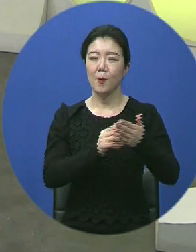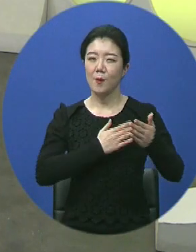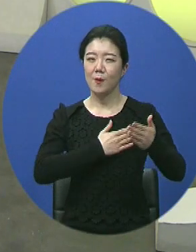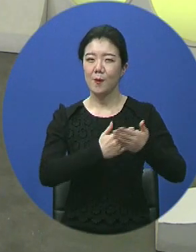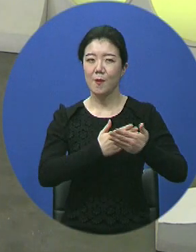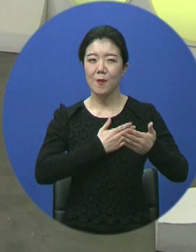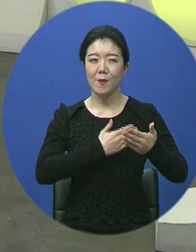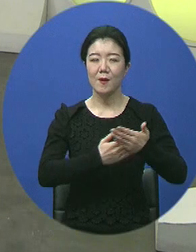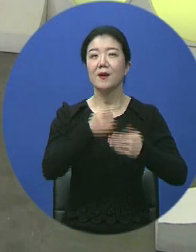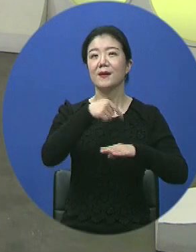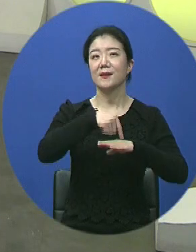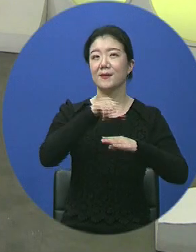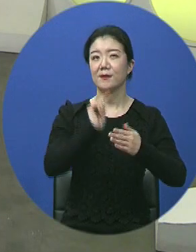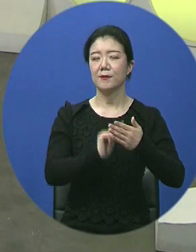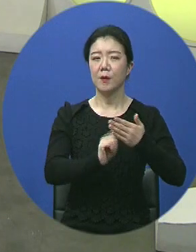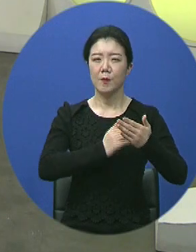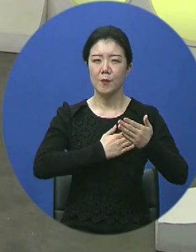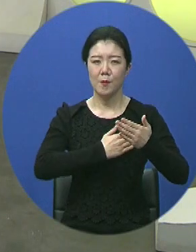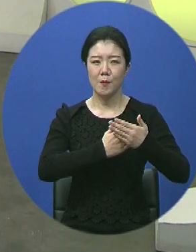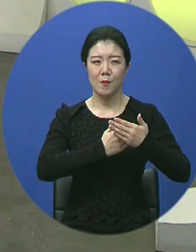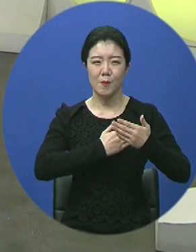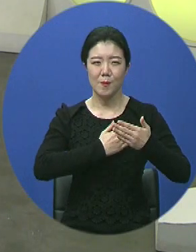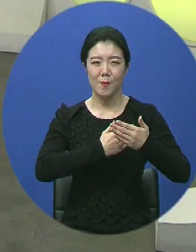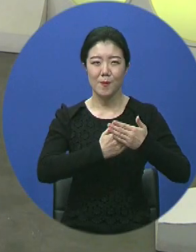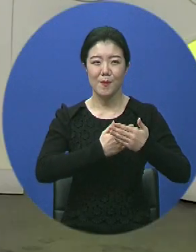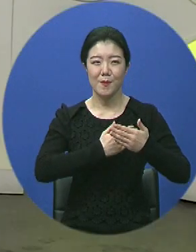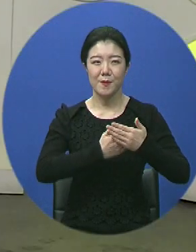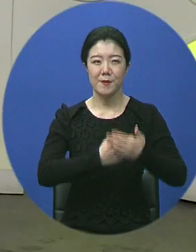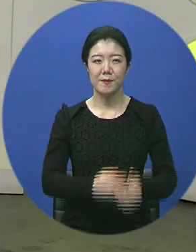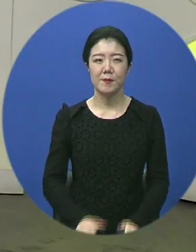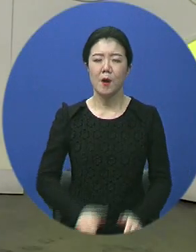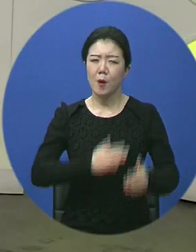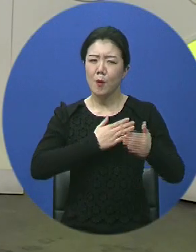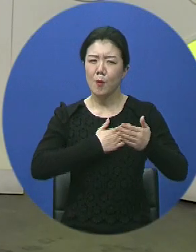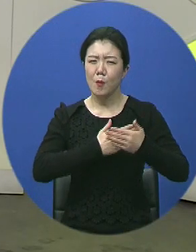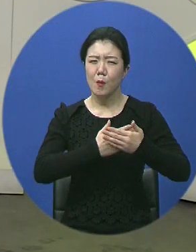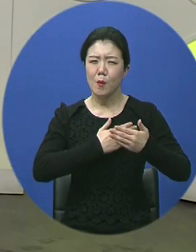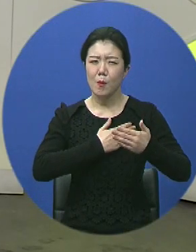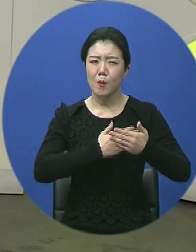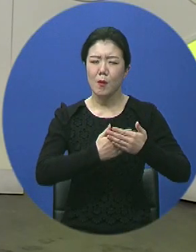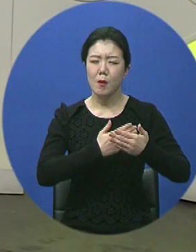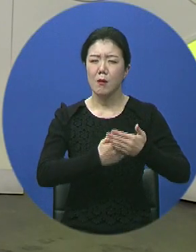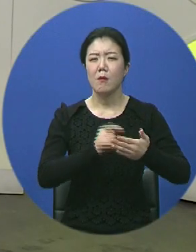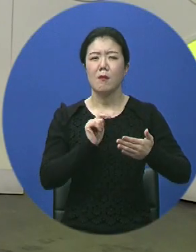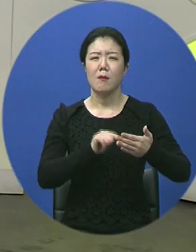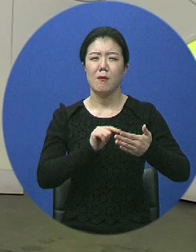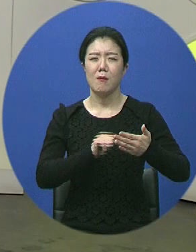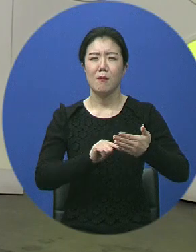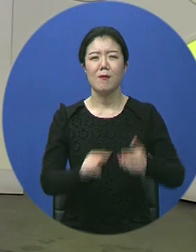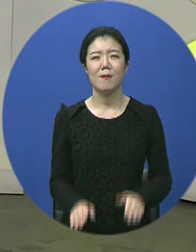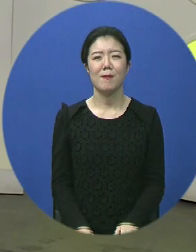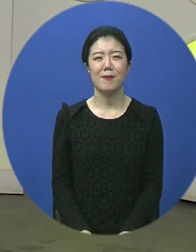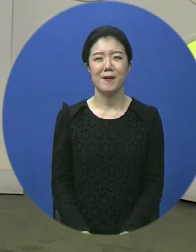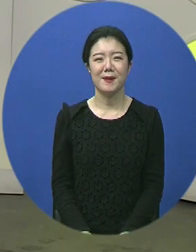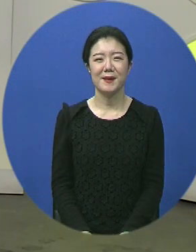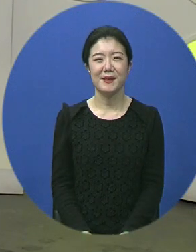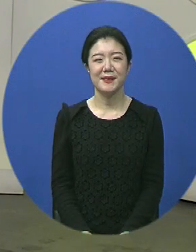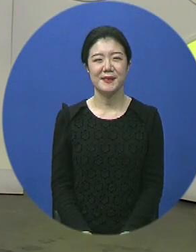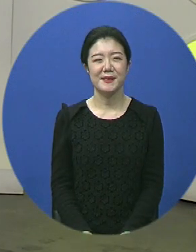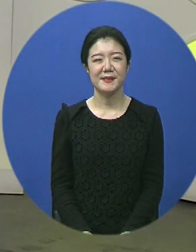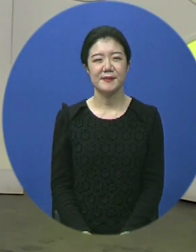가슴이 콩콩콩, 가슴이 콩콩콩, 콩콩 내려앉는 걸 보니.